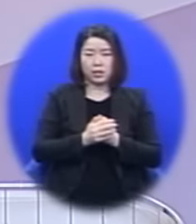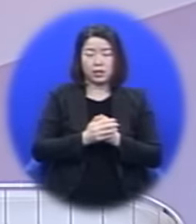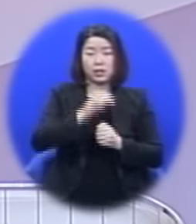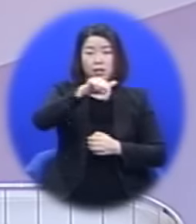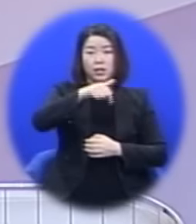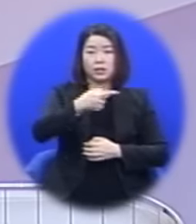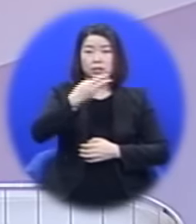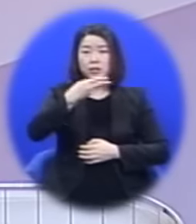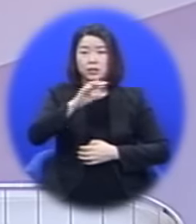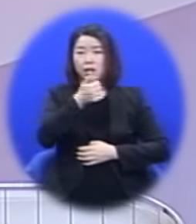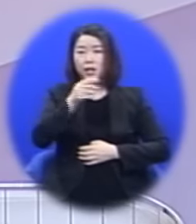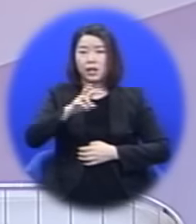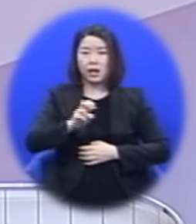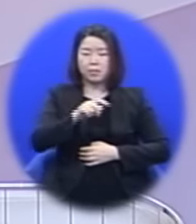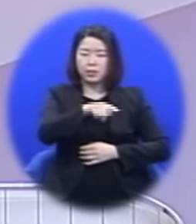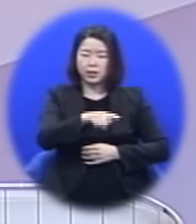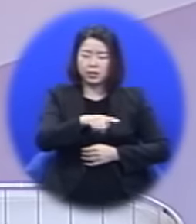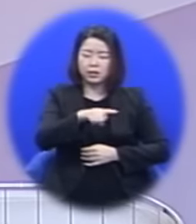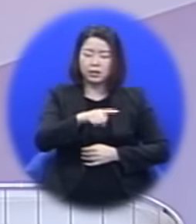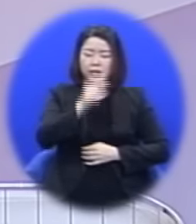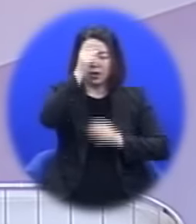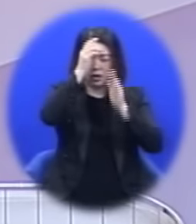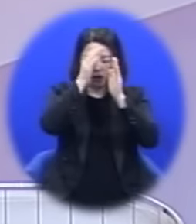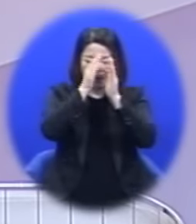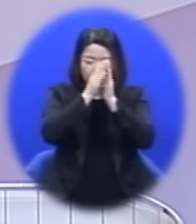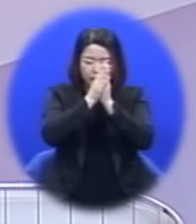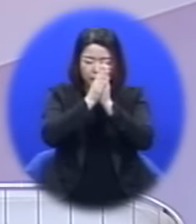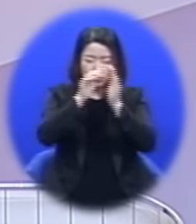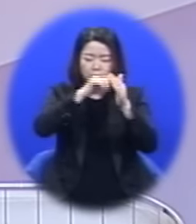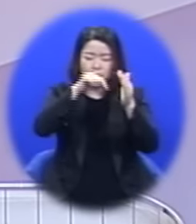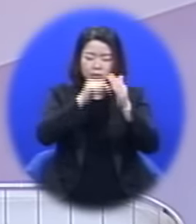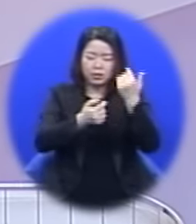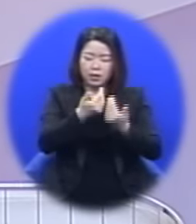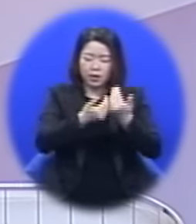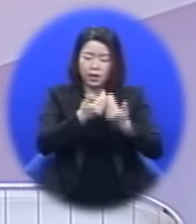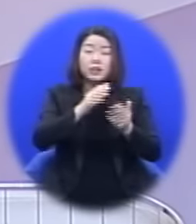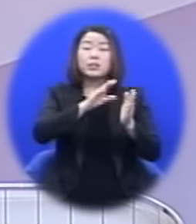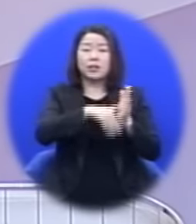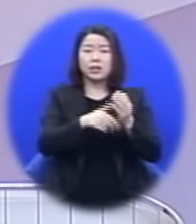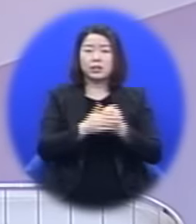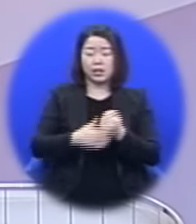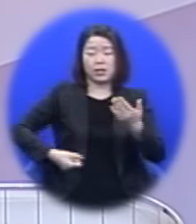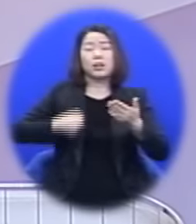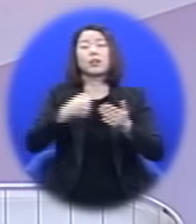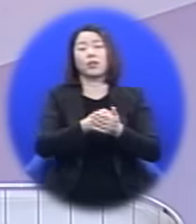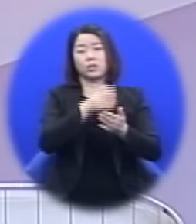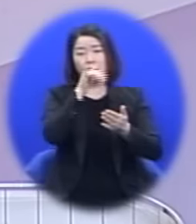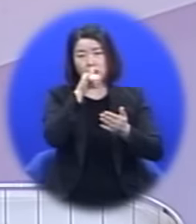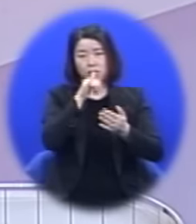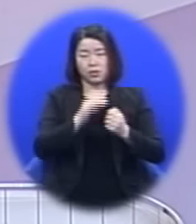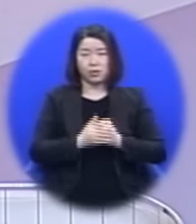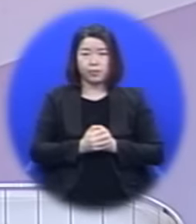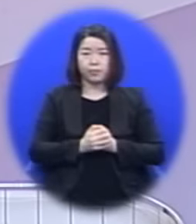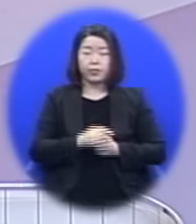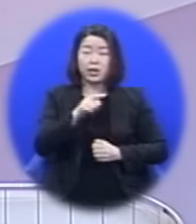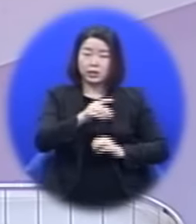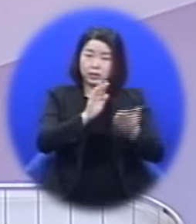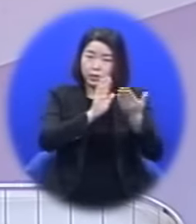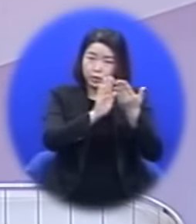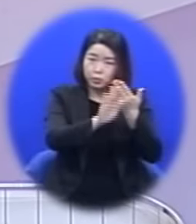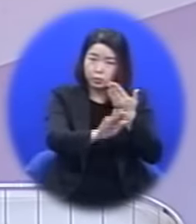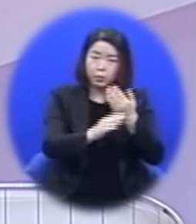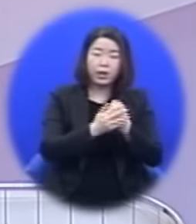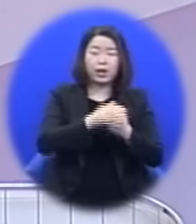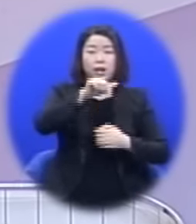목사님이 그 회의와 깊은 갈등 속에 있을 때 그가 결단했던 것입니다. 그 이후에 빌리